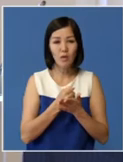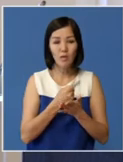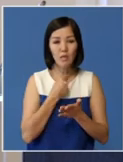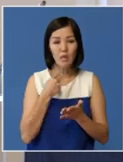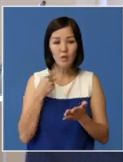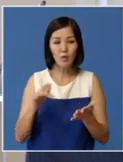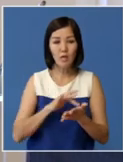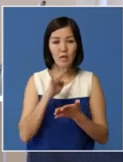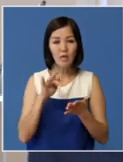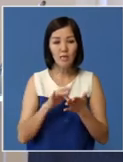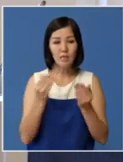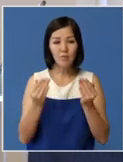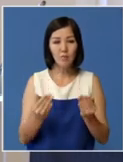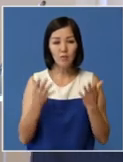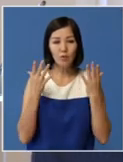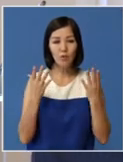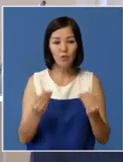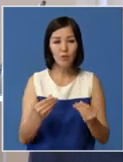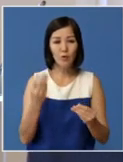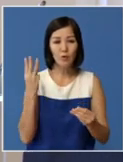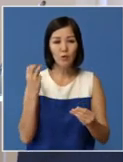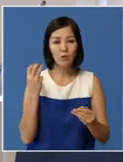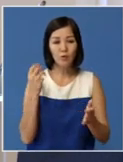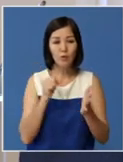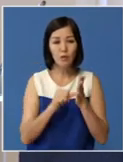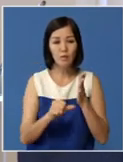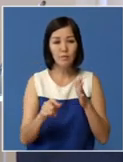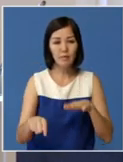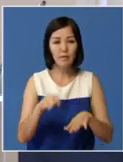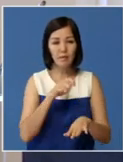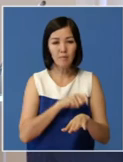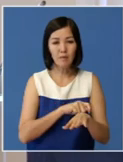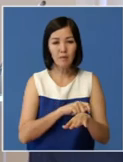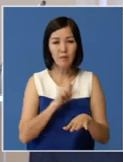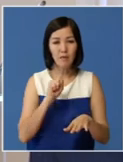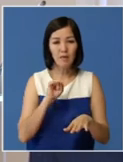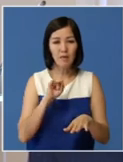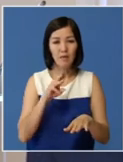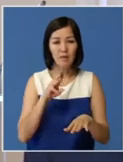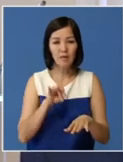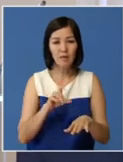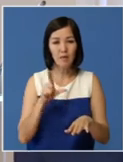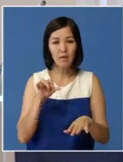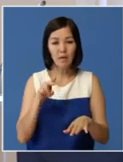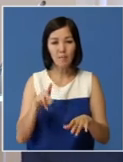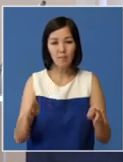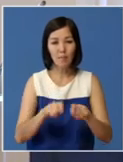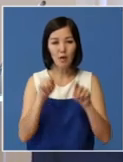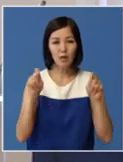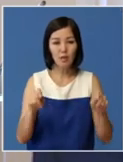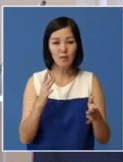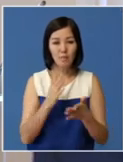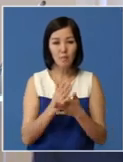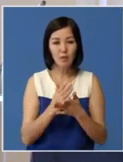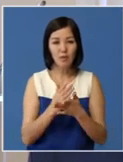қаласында бүгінгі күнге 360 квадрат метр жерде IT хаб ашылмақшы болып отыр. Бүгінгі